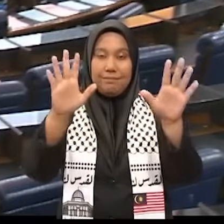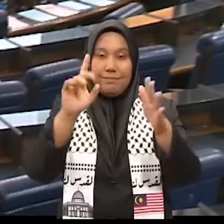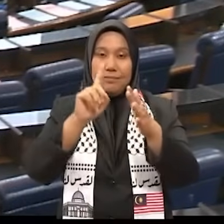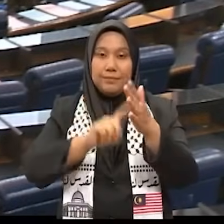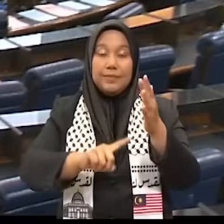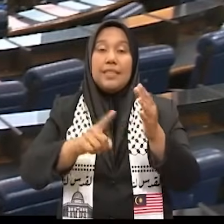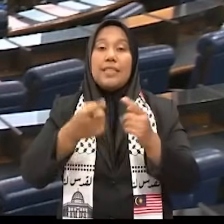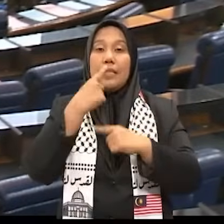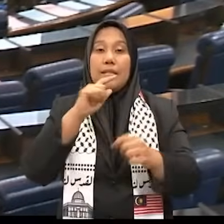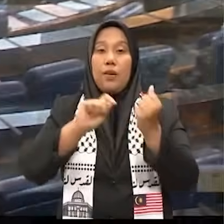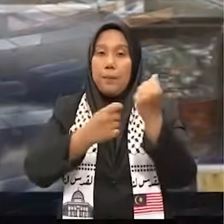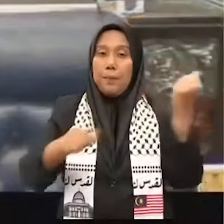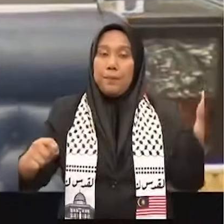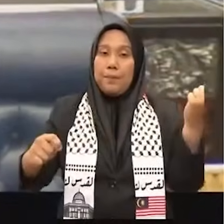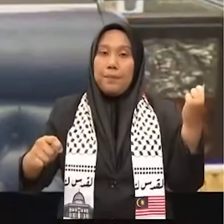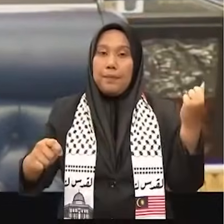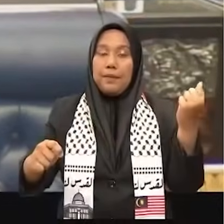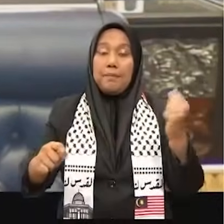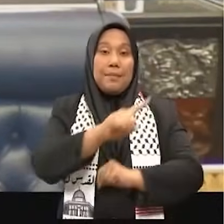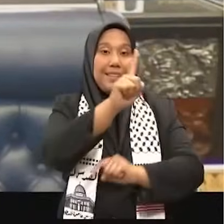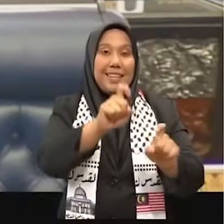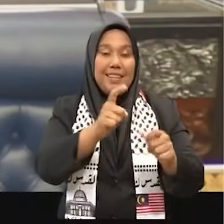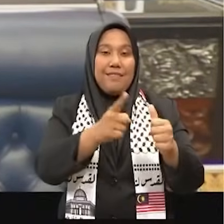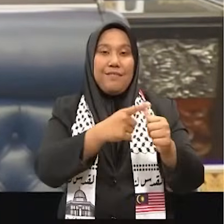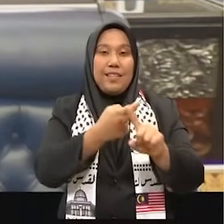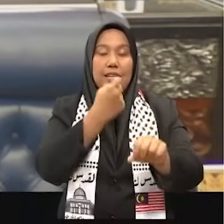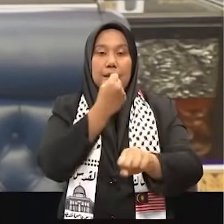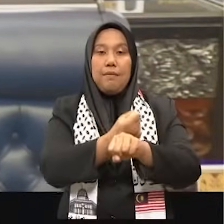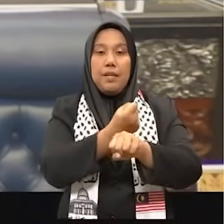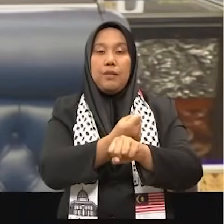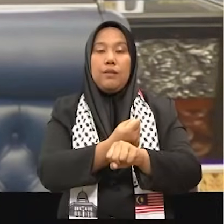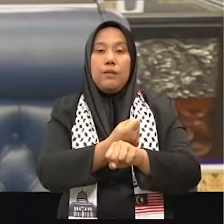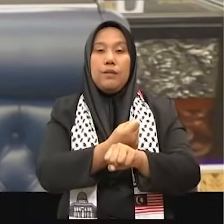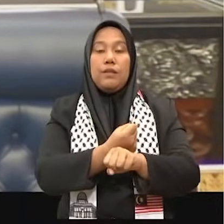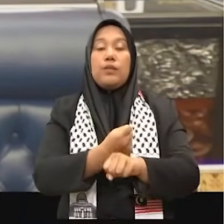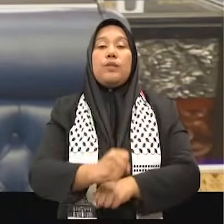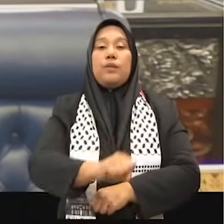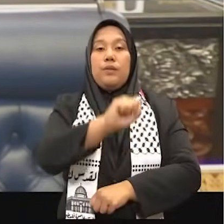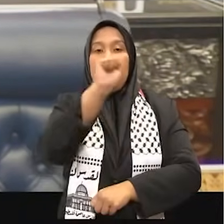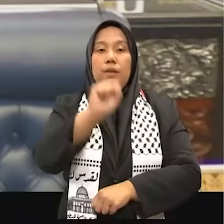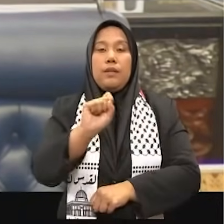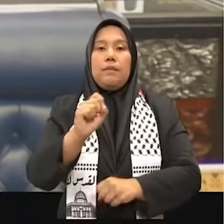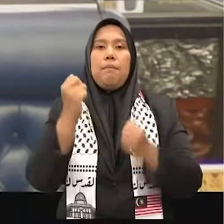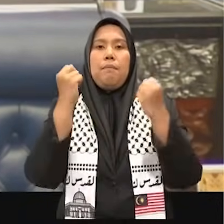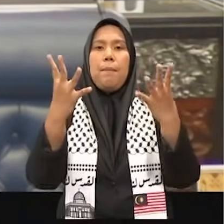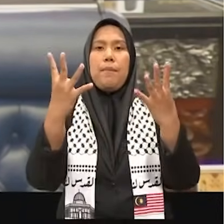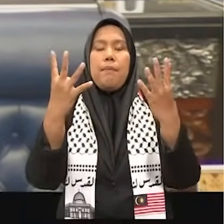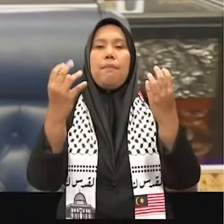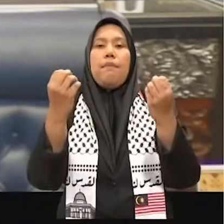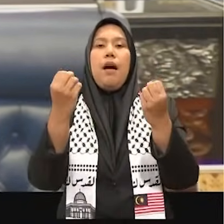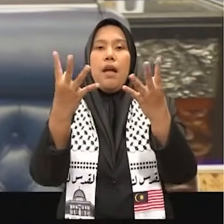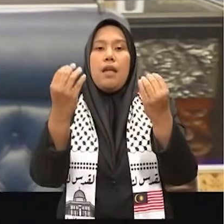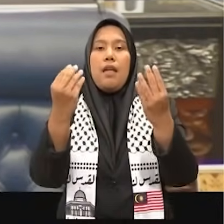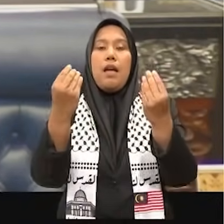berkaitan dengan soalan pertama daripada Batu. Soalan saya, berapa banyakkah perbelanjaan yang telah dikeluarkan oleh